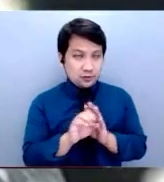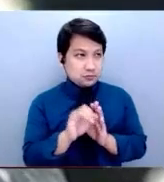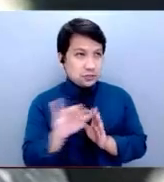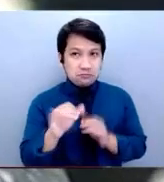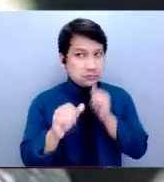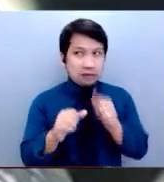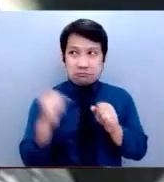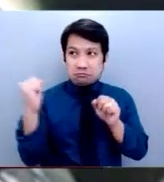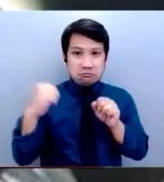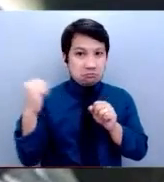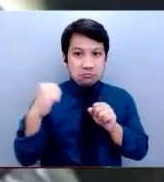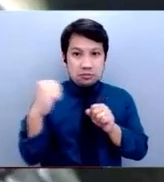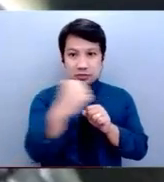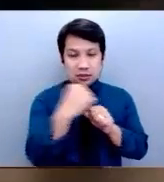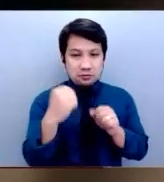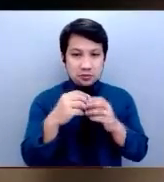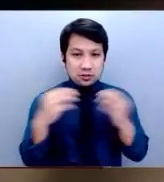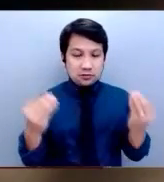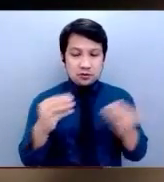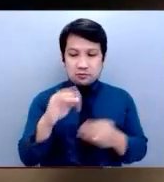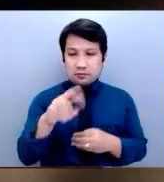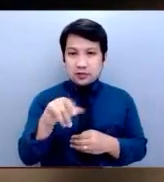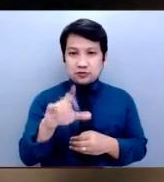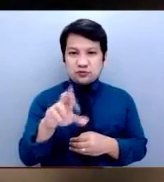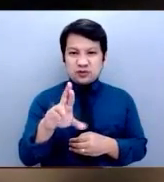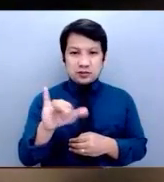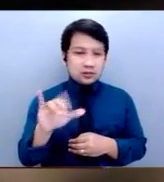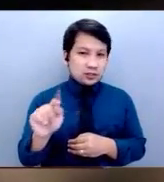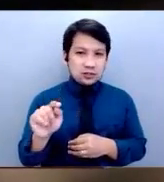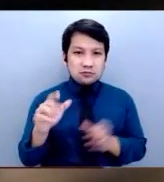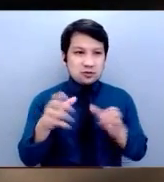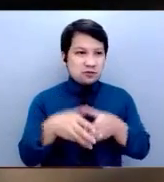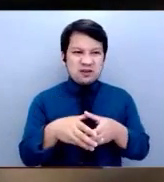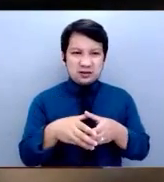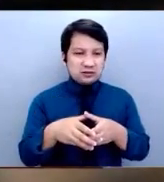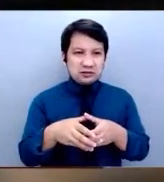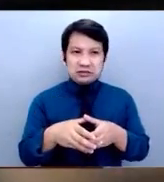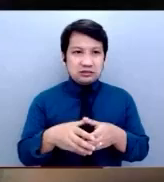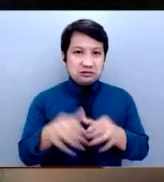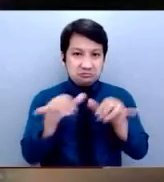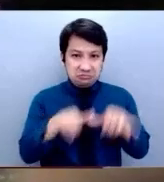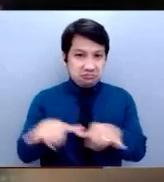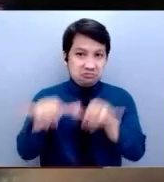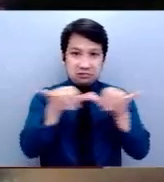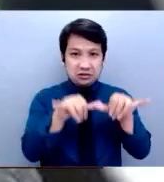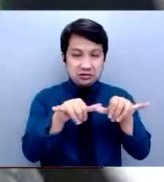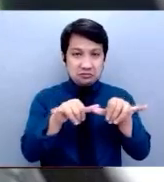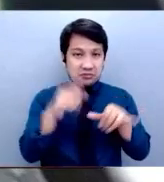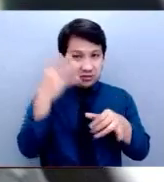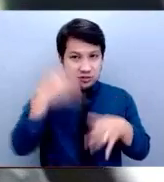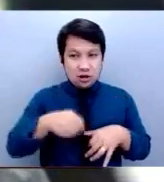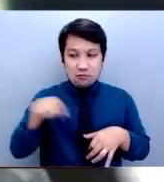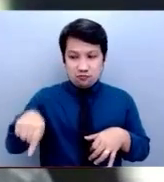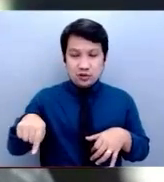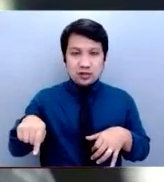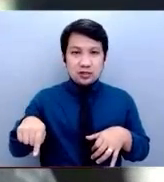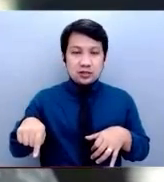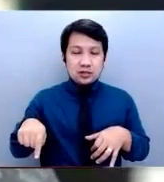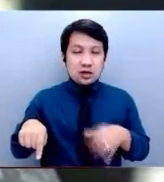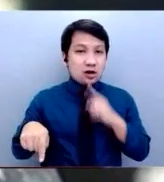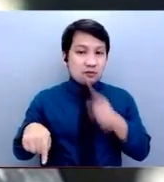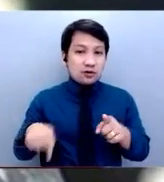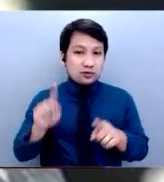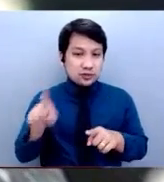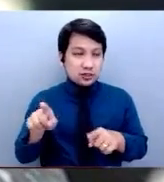doon sa majority, kung in other words, pag hindi ho unanimous yung desisyon, pwedeng isubmit, usually sinasubmit una